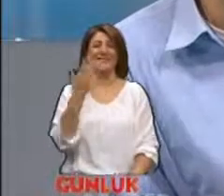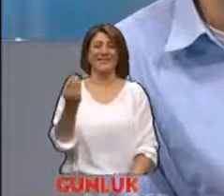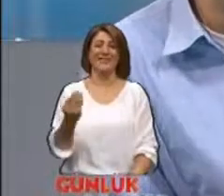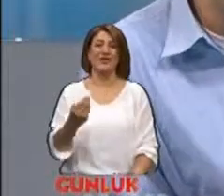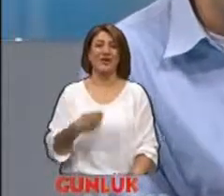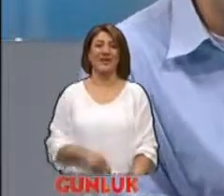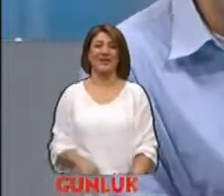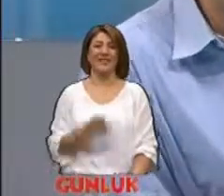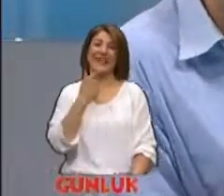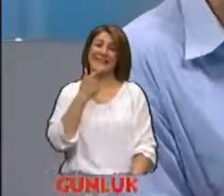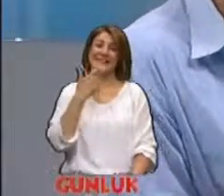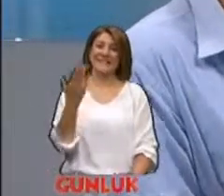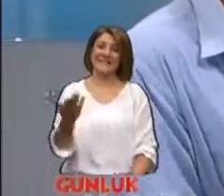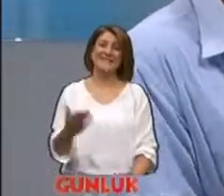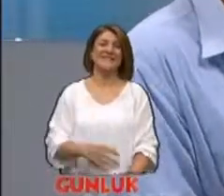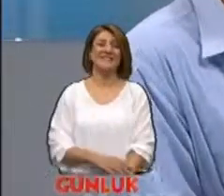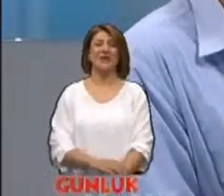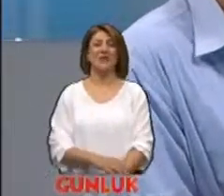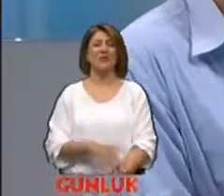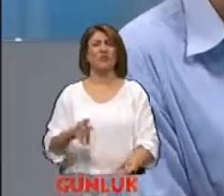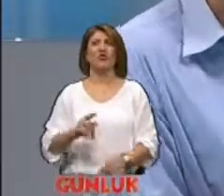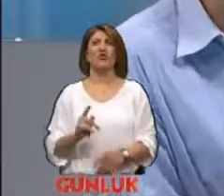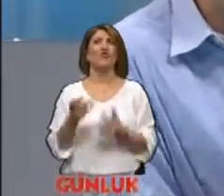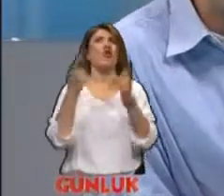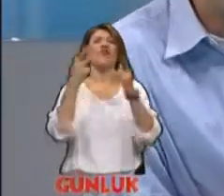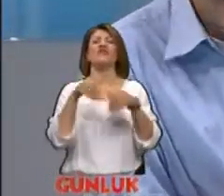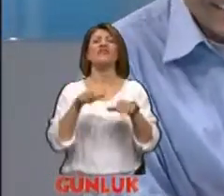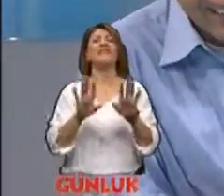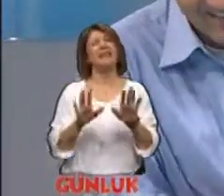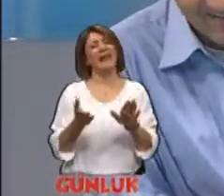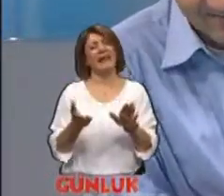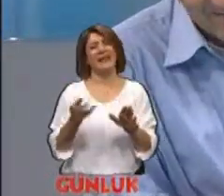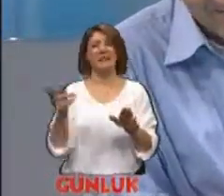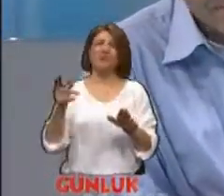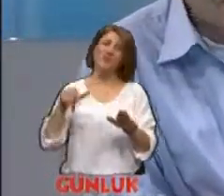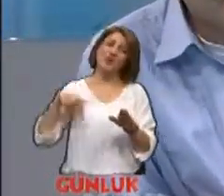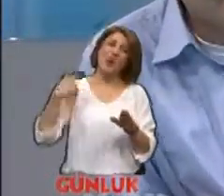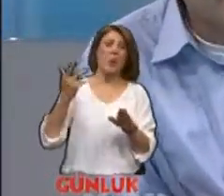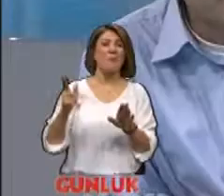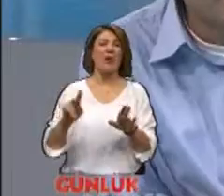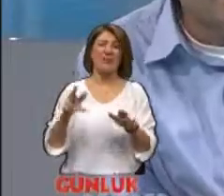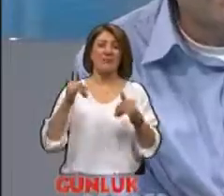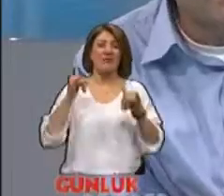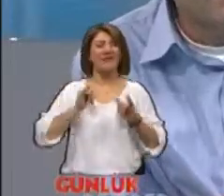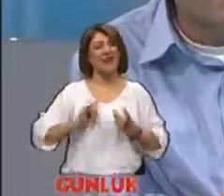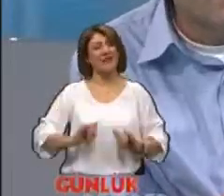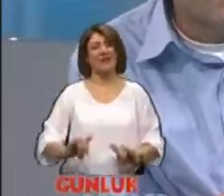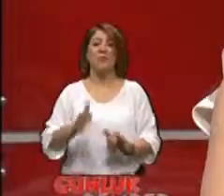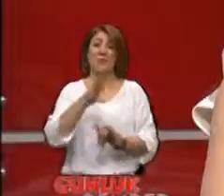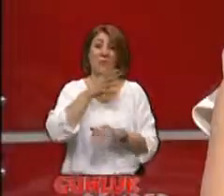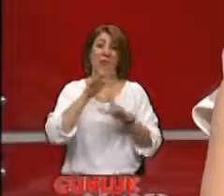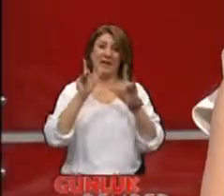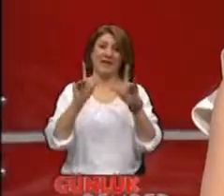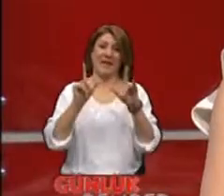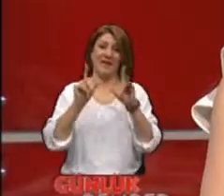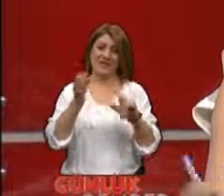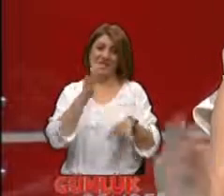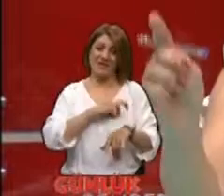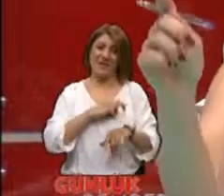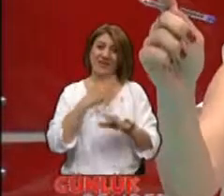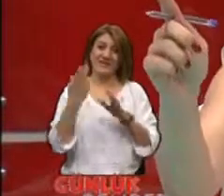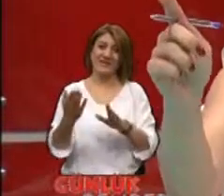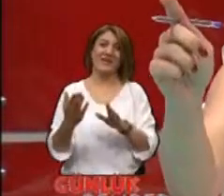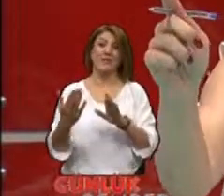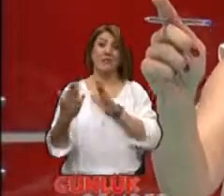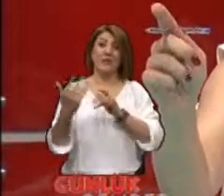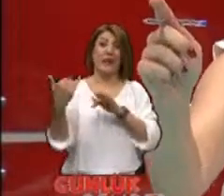yok artık demedik bak, buna da diyelim. Ama bunlar yok yani, böyle şeyler olur. Ve bence de rahatlama açısından bunları bilmekte fayda var yani. Ama bunu televizyonda...